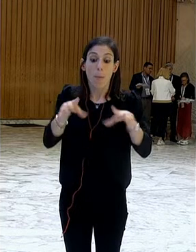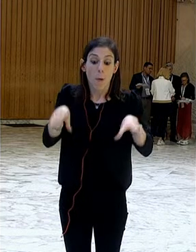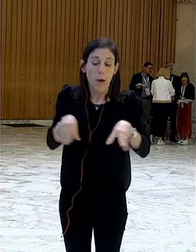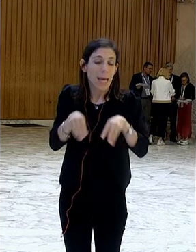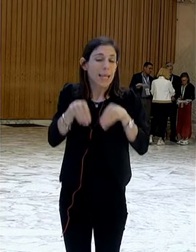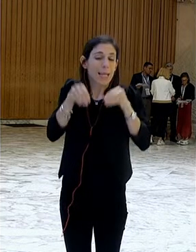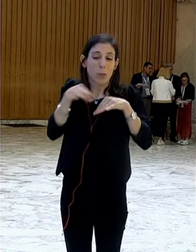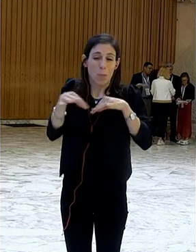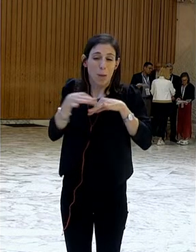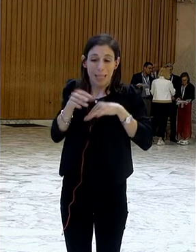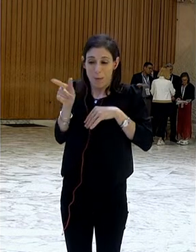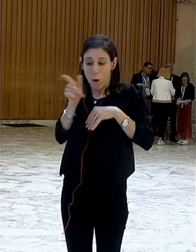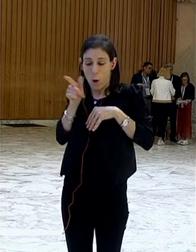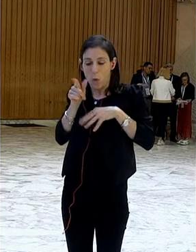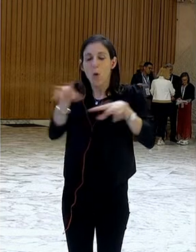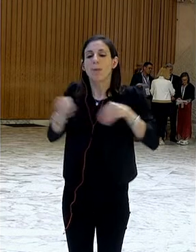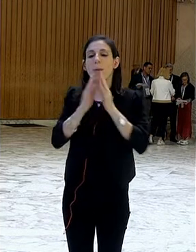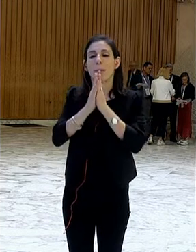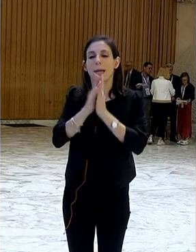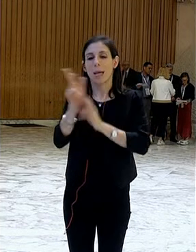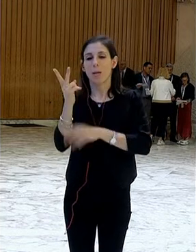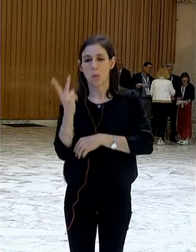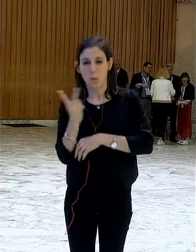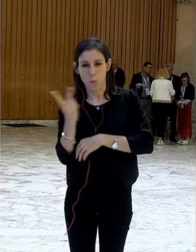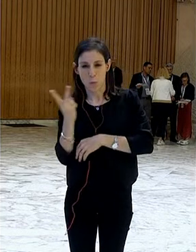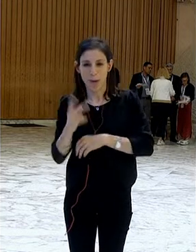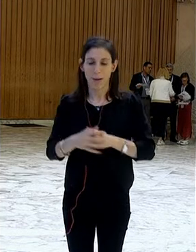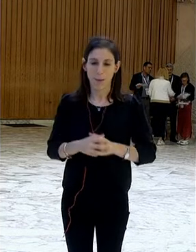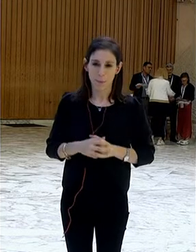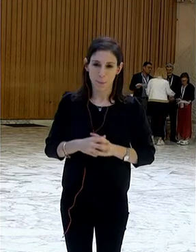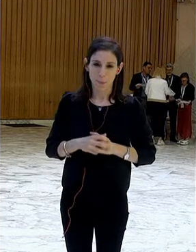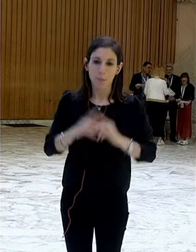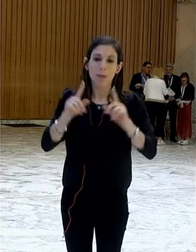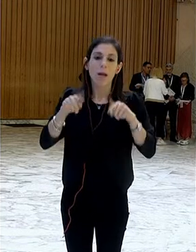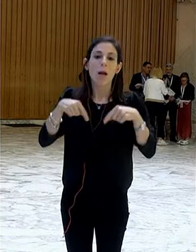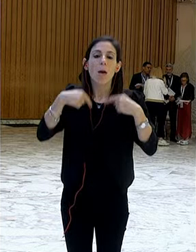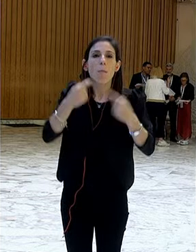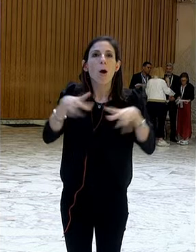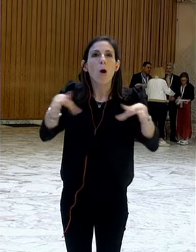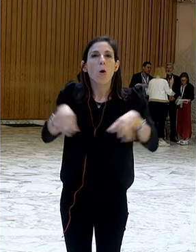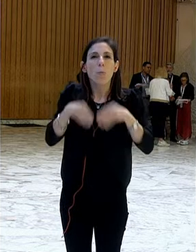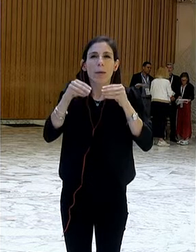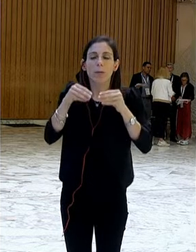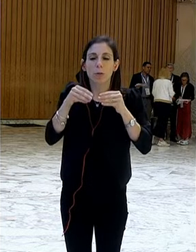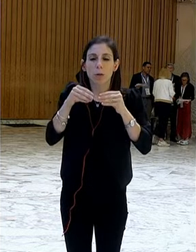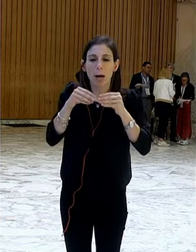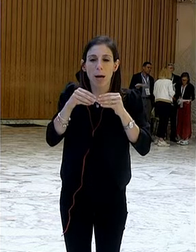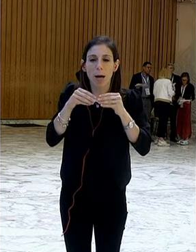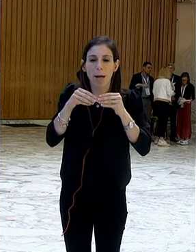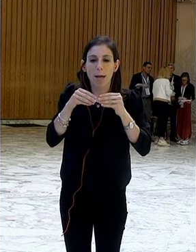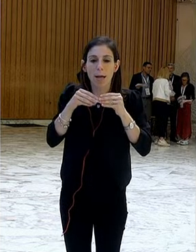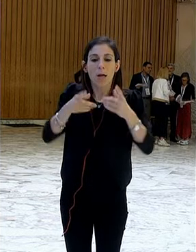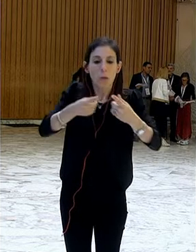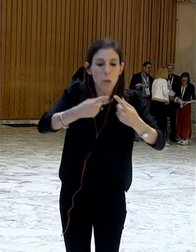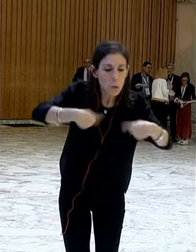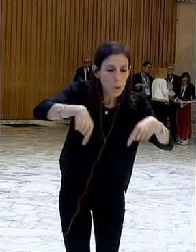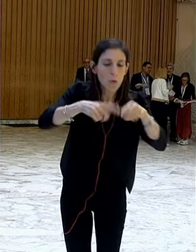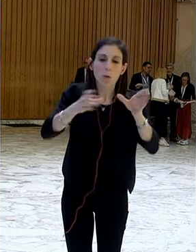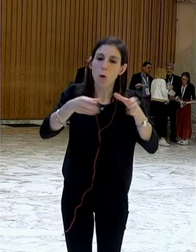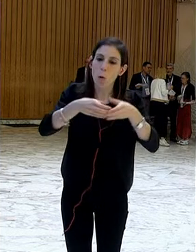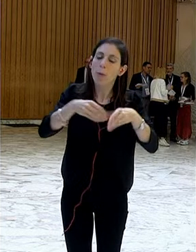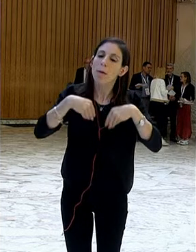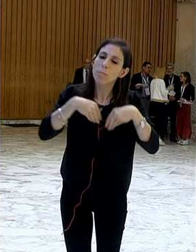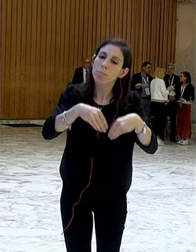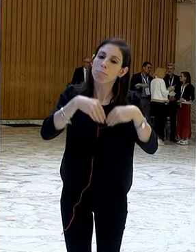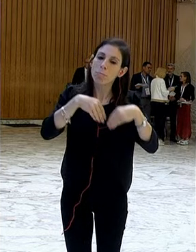allés participer dans une rencontre de la communauté et là, on nous a parlé de la prière sur toutes